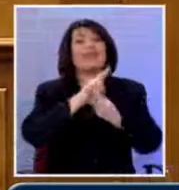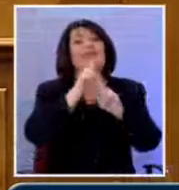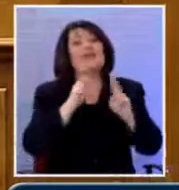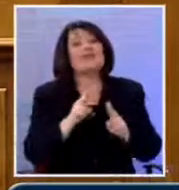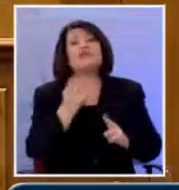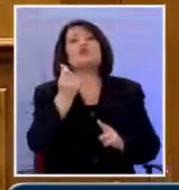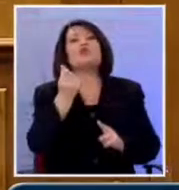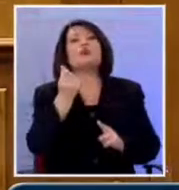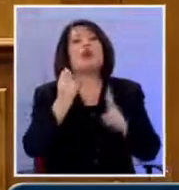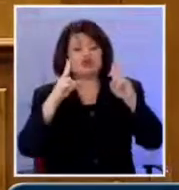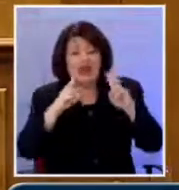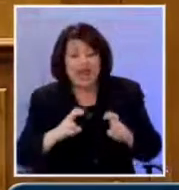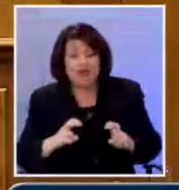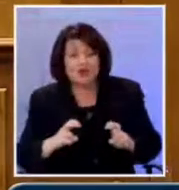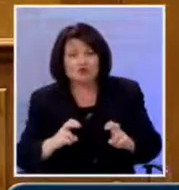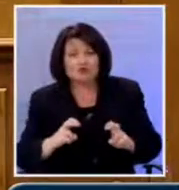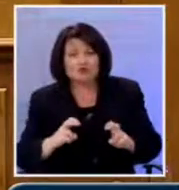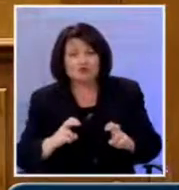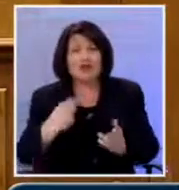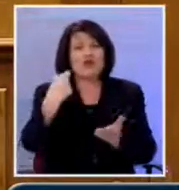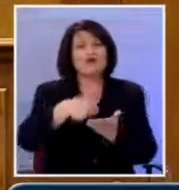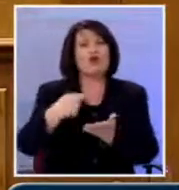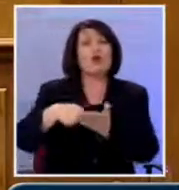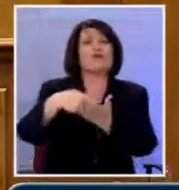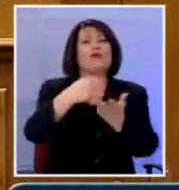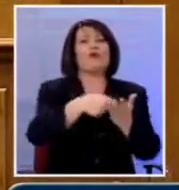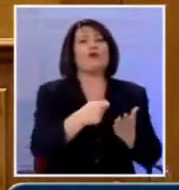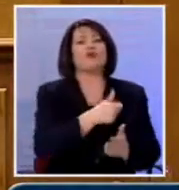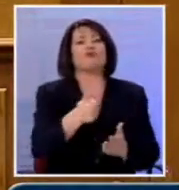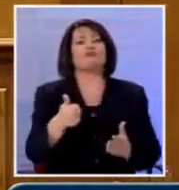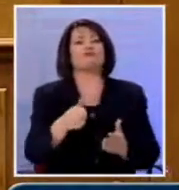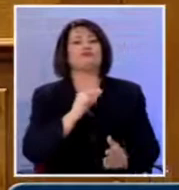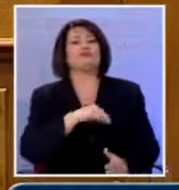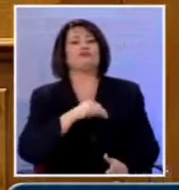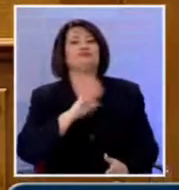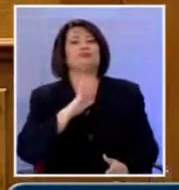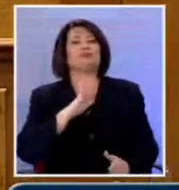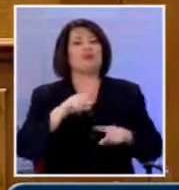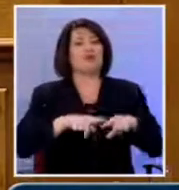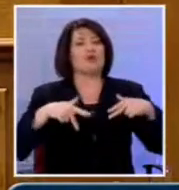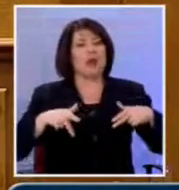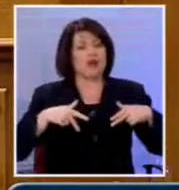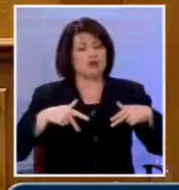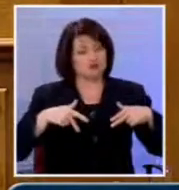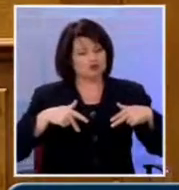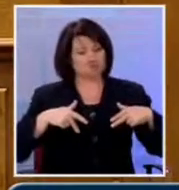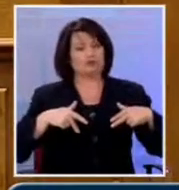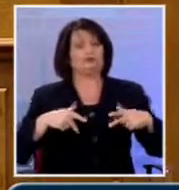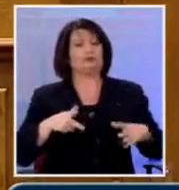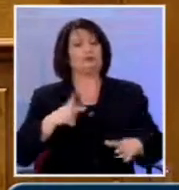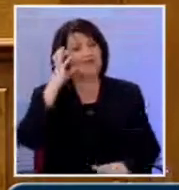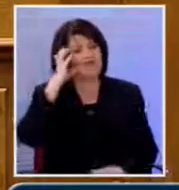φόρο στις προσόδους, τις μονοπωλιακές του ελληνικού κράτους. Να σας τις